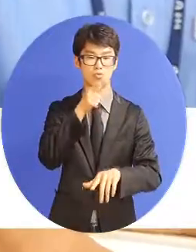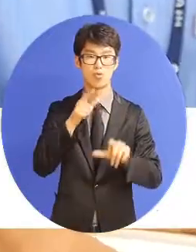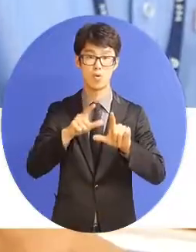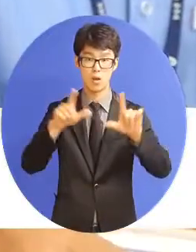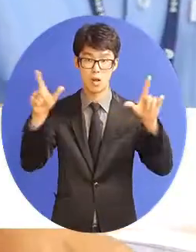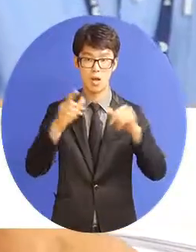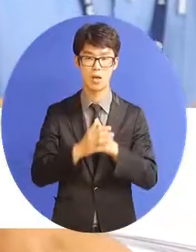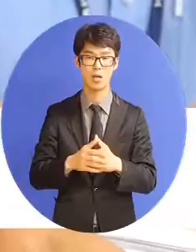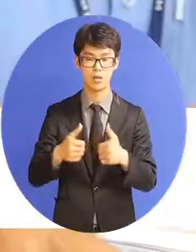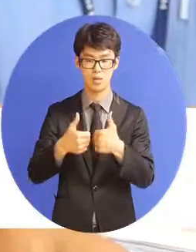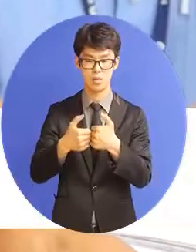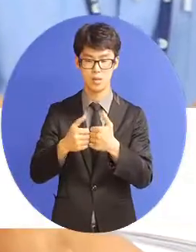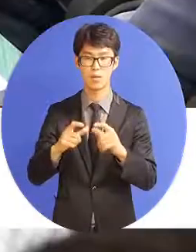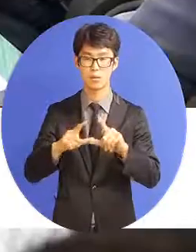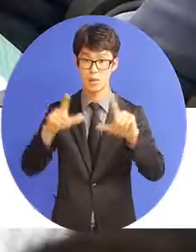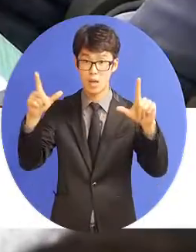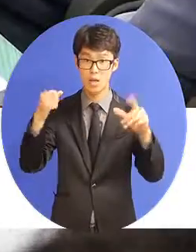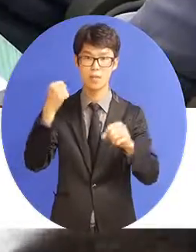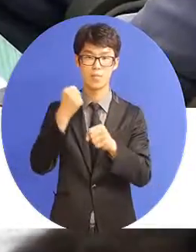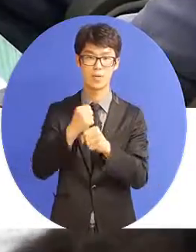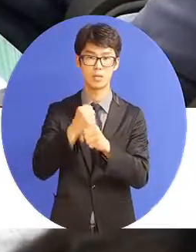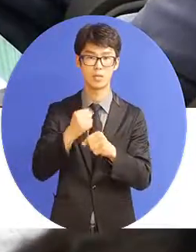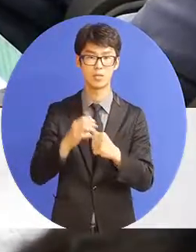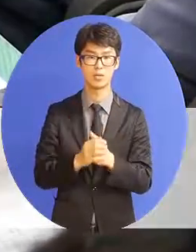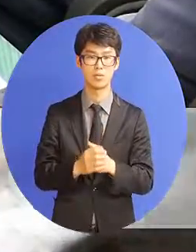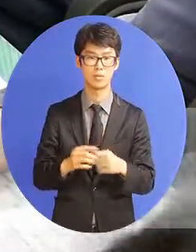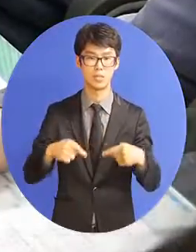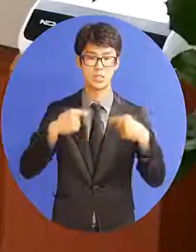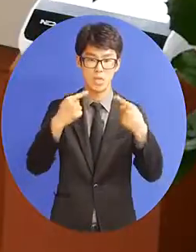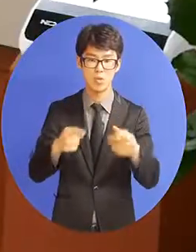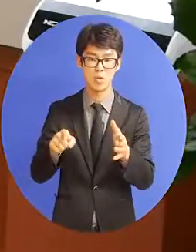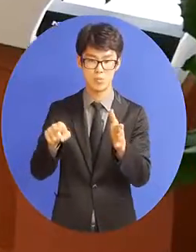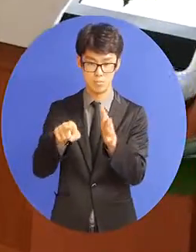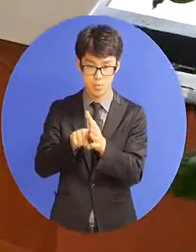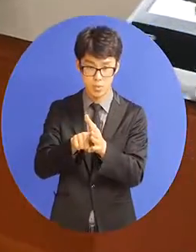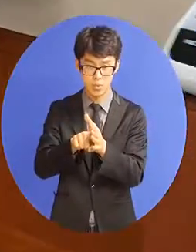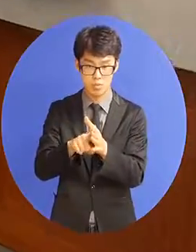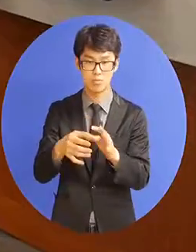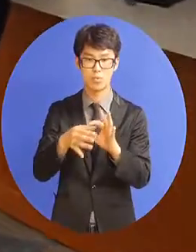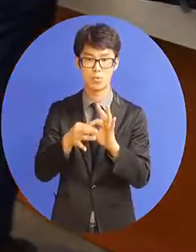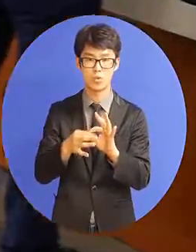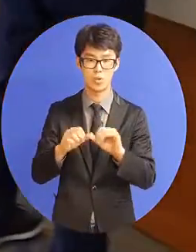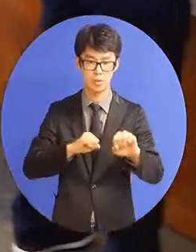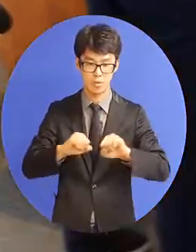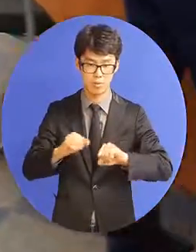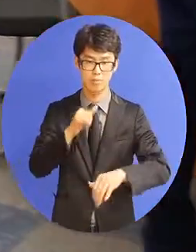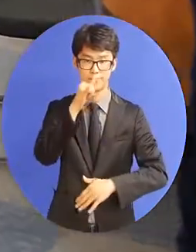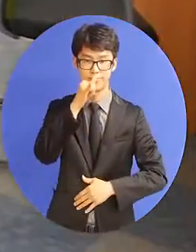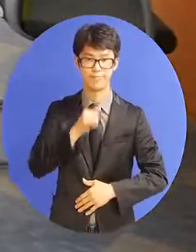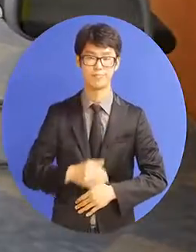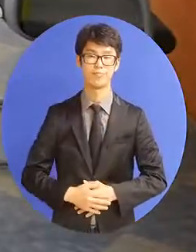수요일에 민원상담의 날을 운영해 참여와 신뢰를 바탕으로 선진 행정을 펼치고 있습니다.